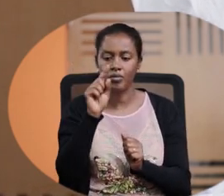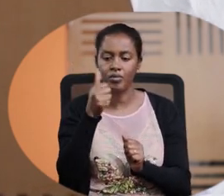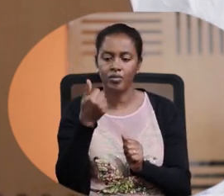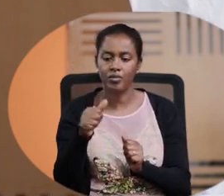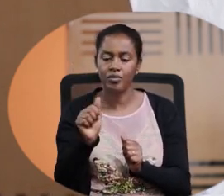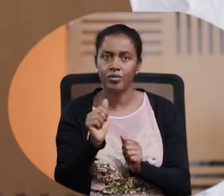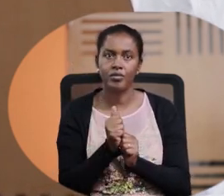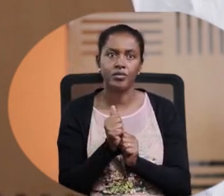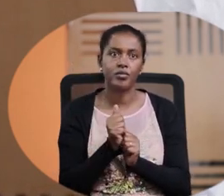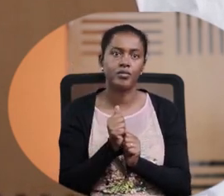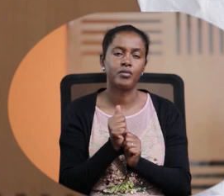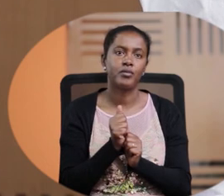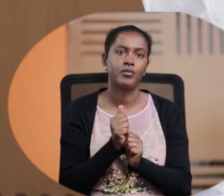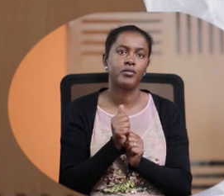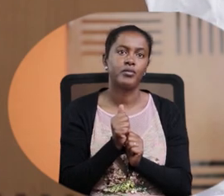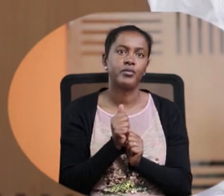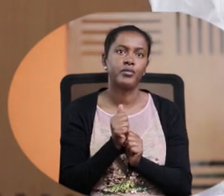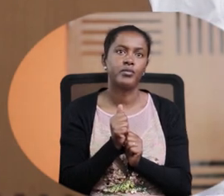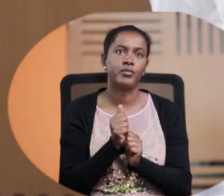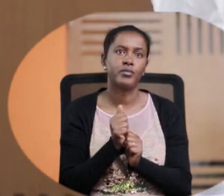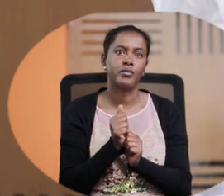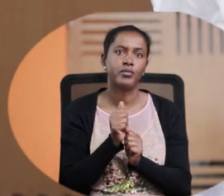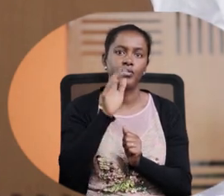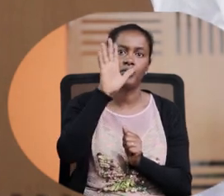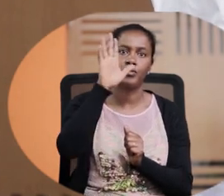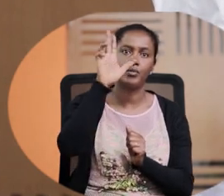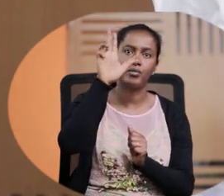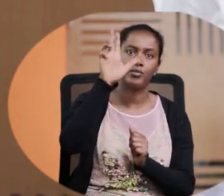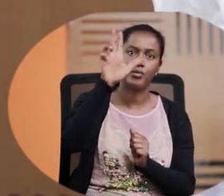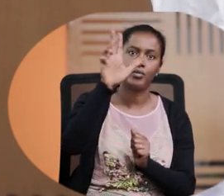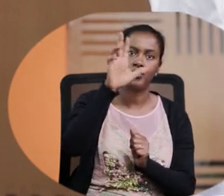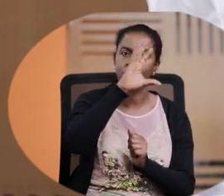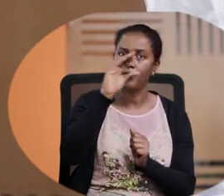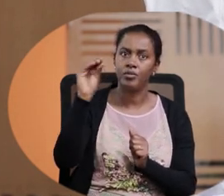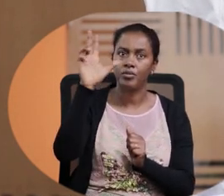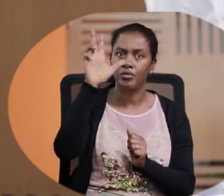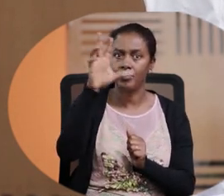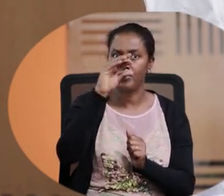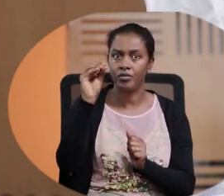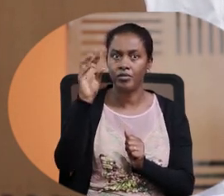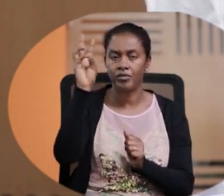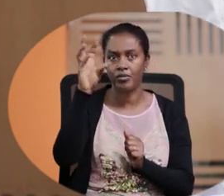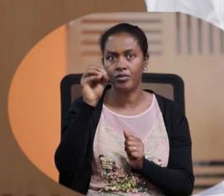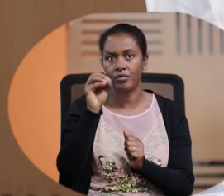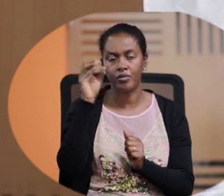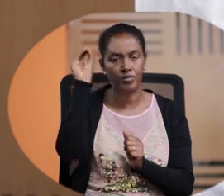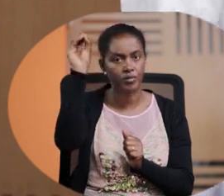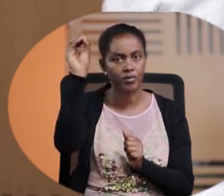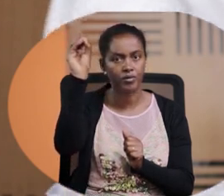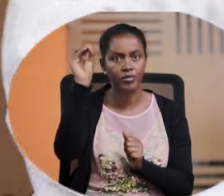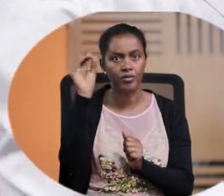dibanta kudan kan ibasadif jata degree